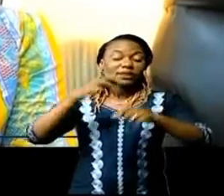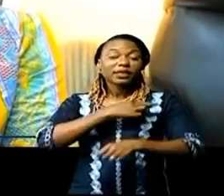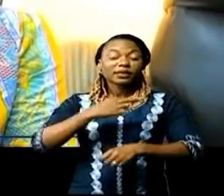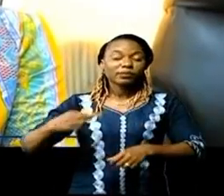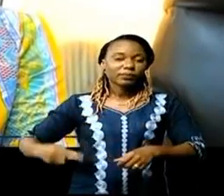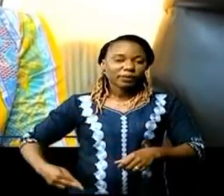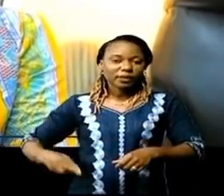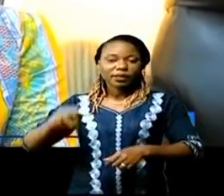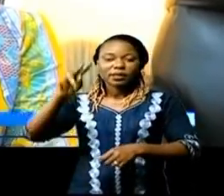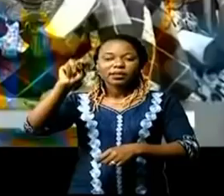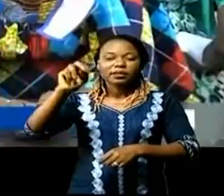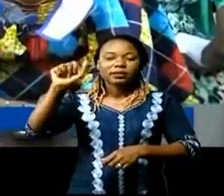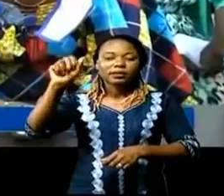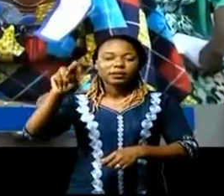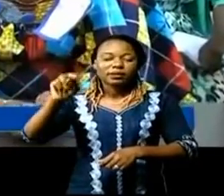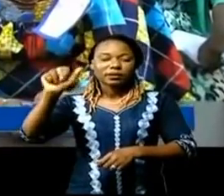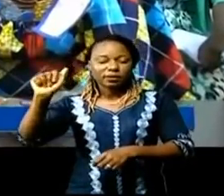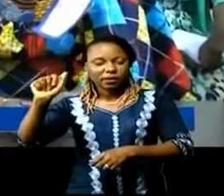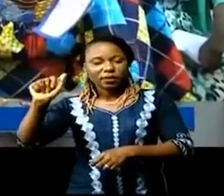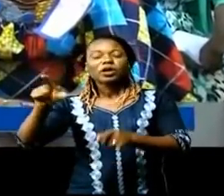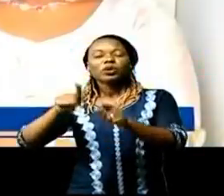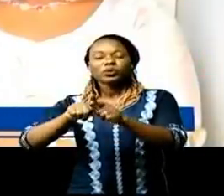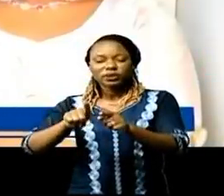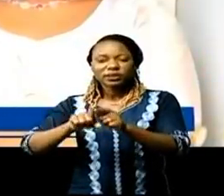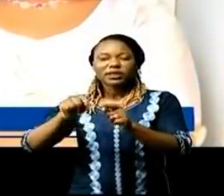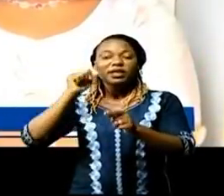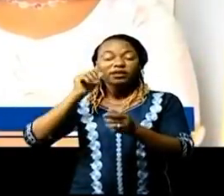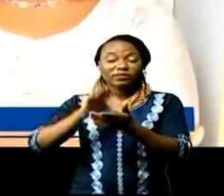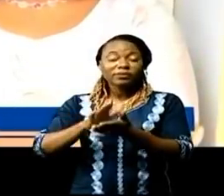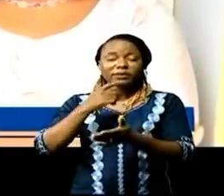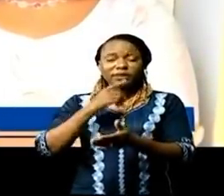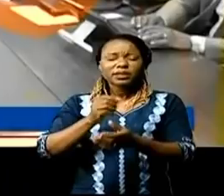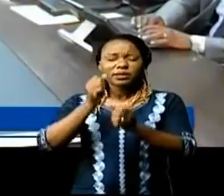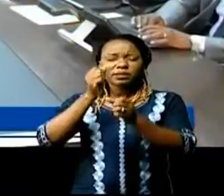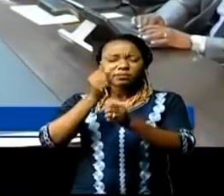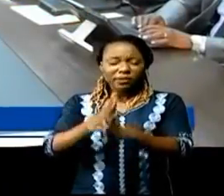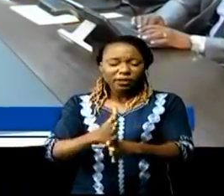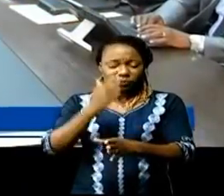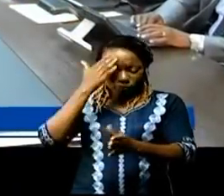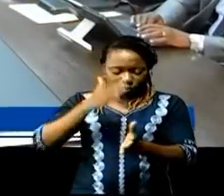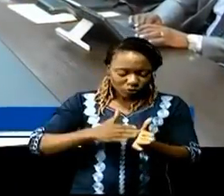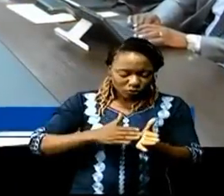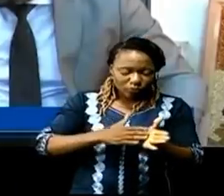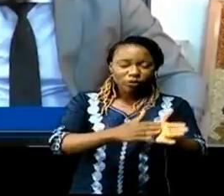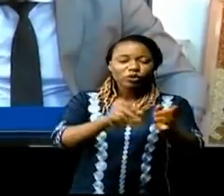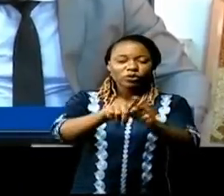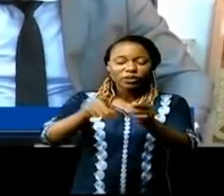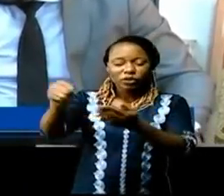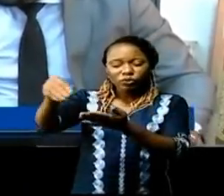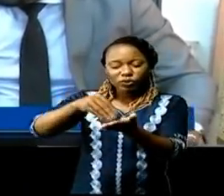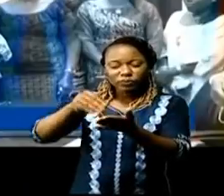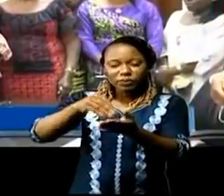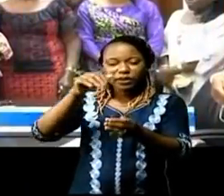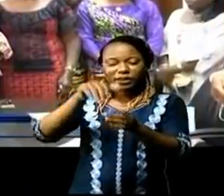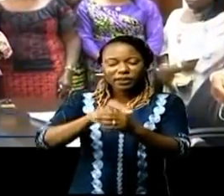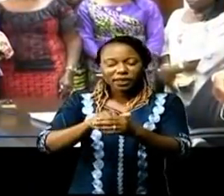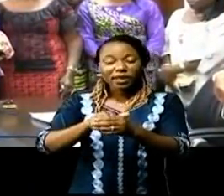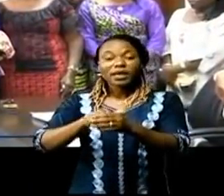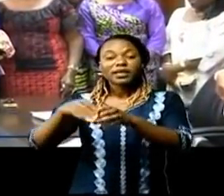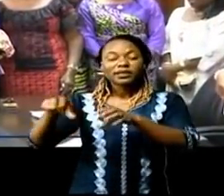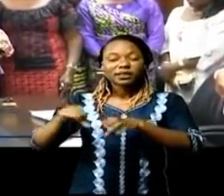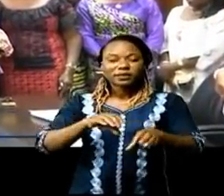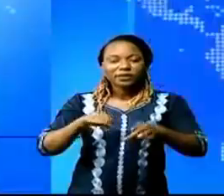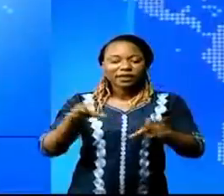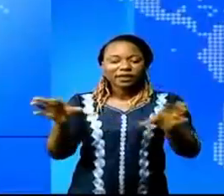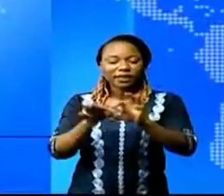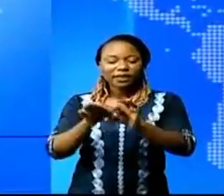Nana Manouanina. Des femmes qui se disent prêtes à contribuer efficacement dans les activités liées au 8 mars.